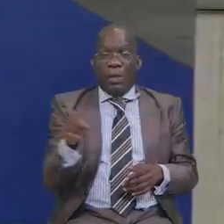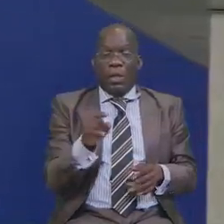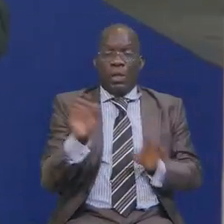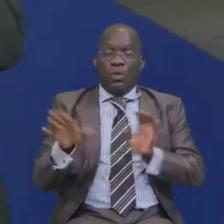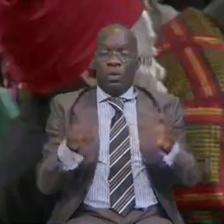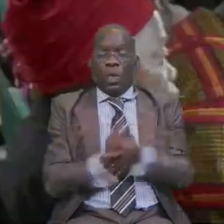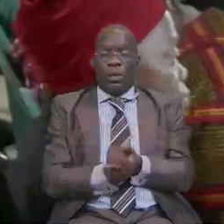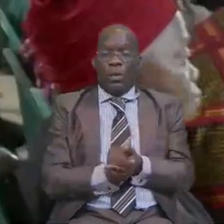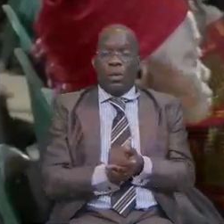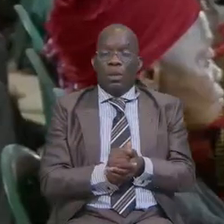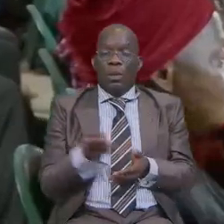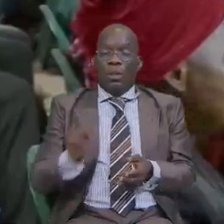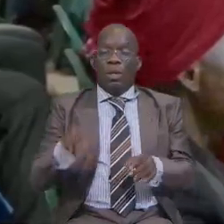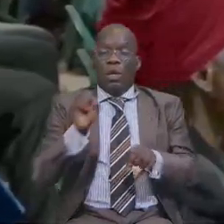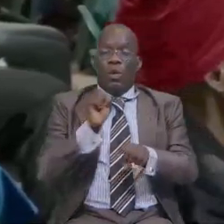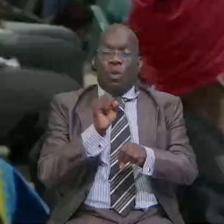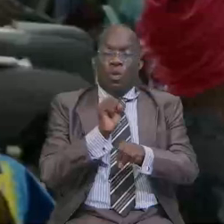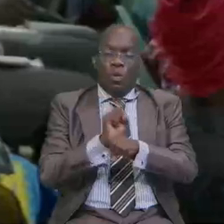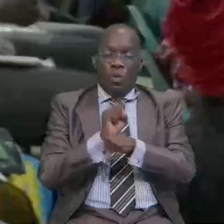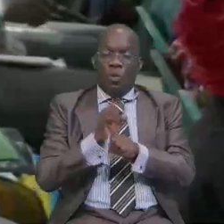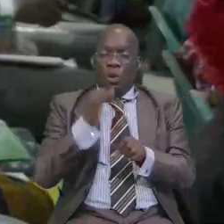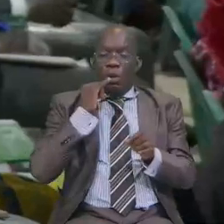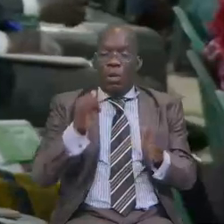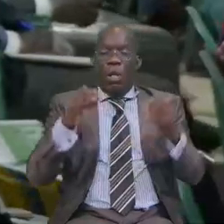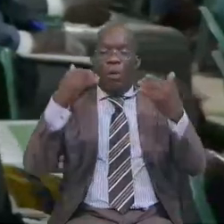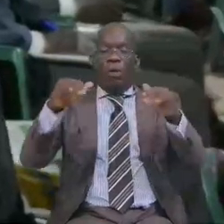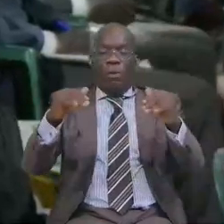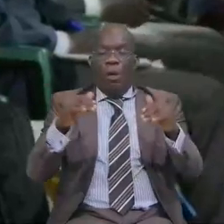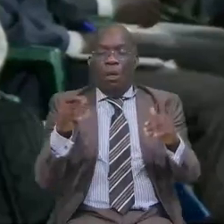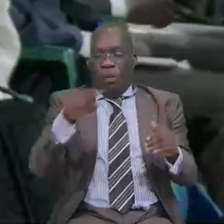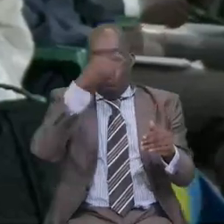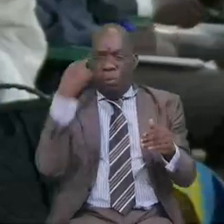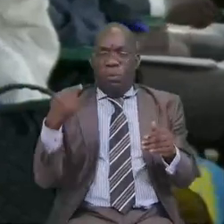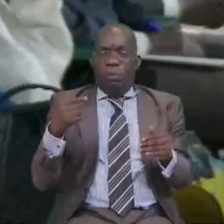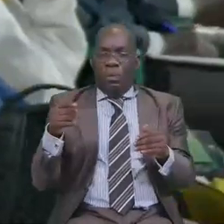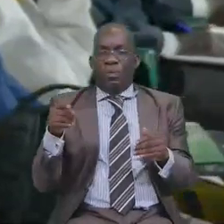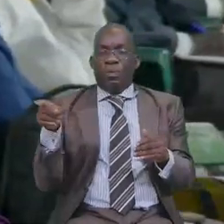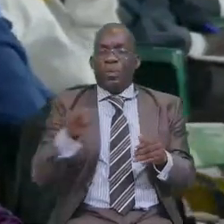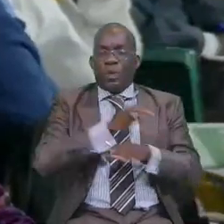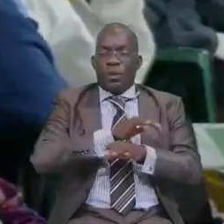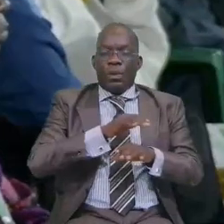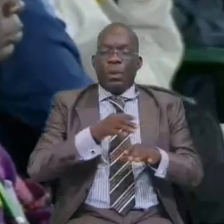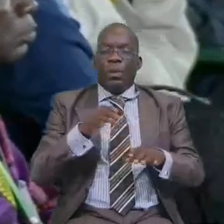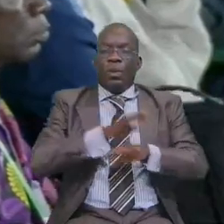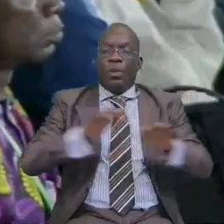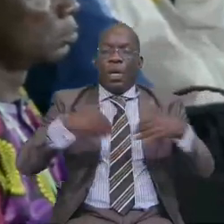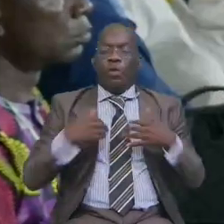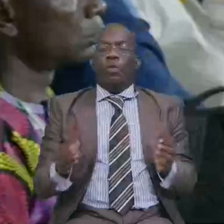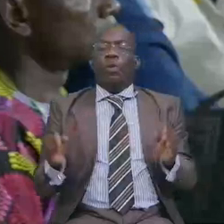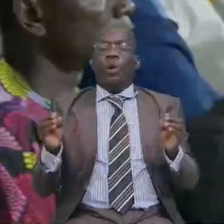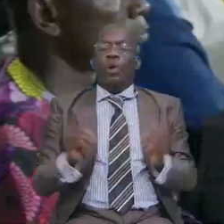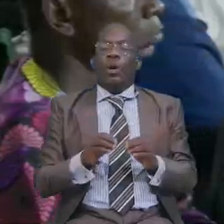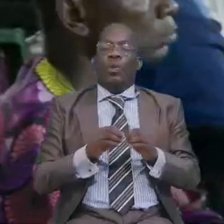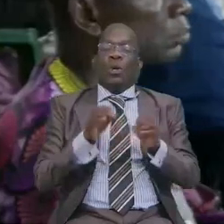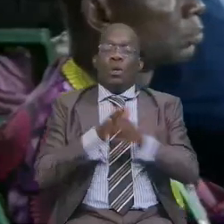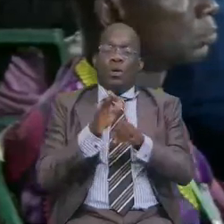Le travail est limité. Et parce que l'œuvre est limitée, ils ne veulent pas que les personnes âgées continuent